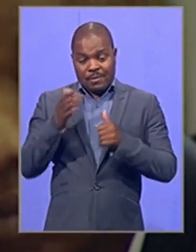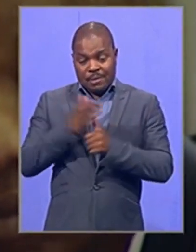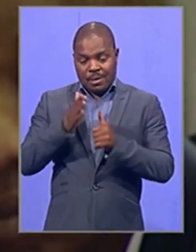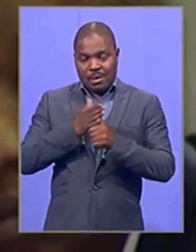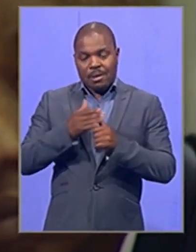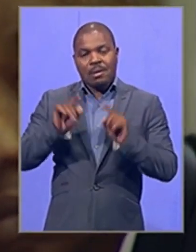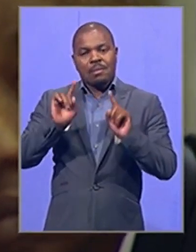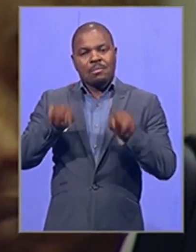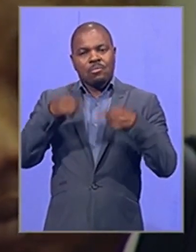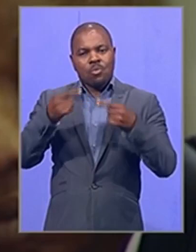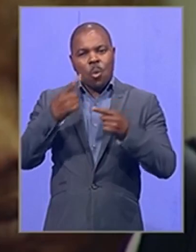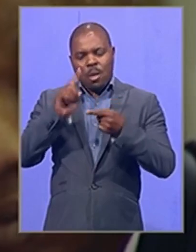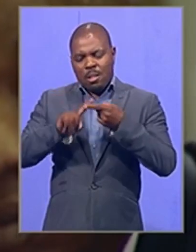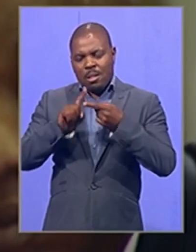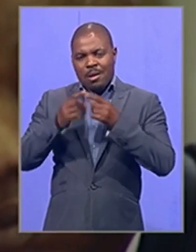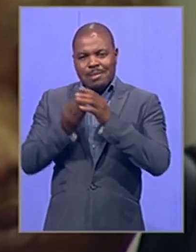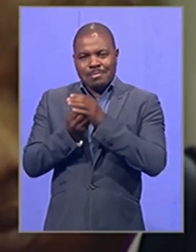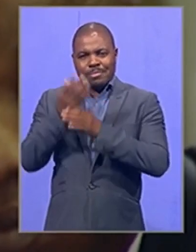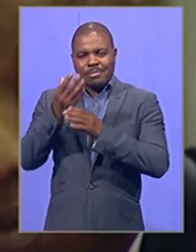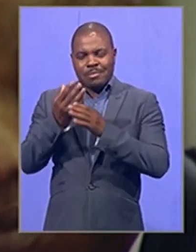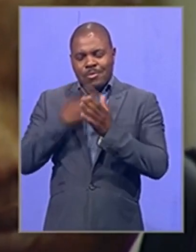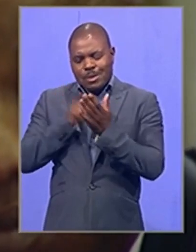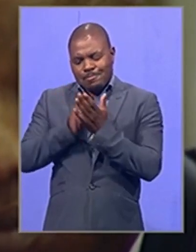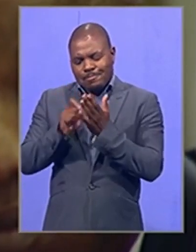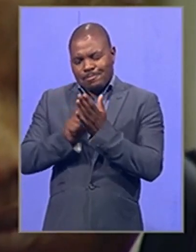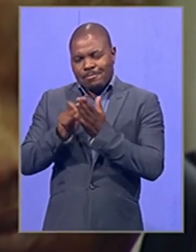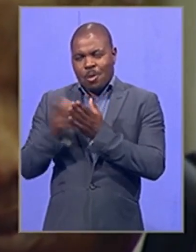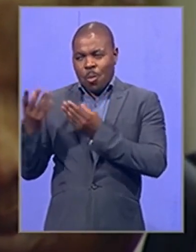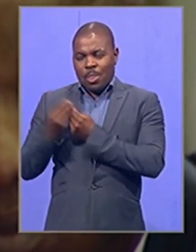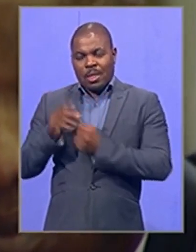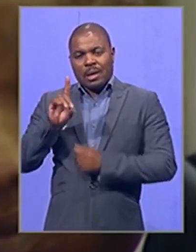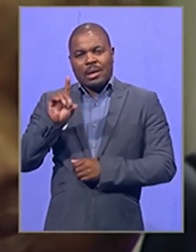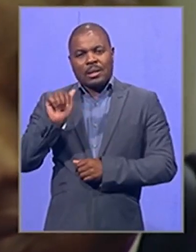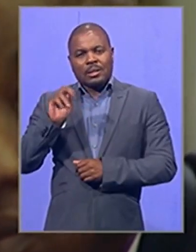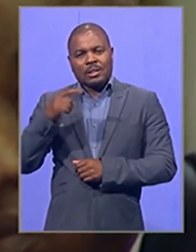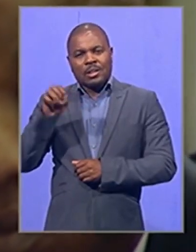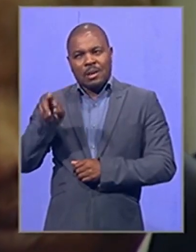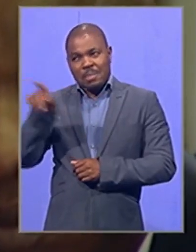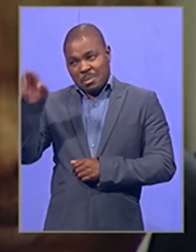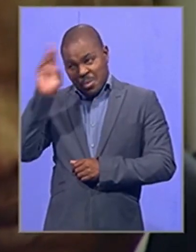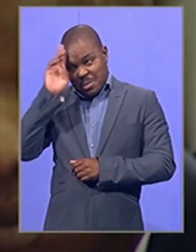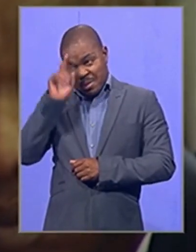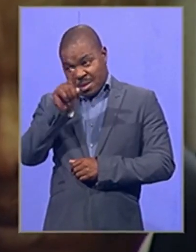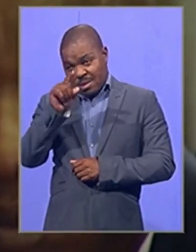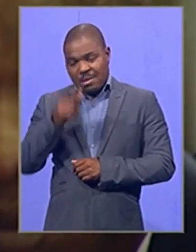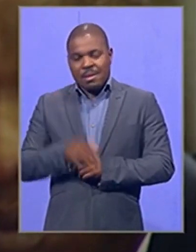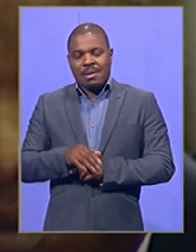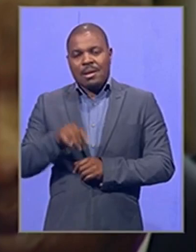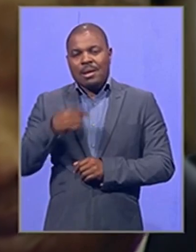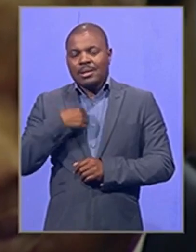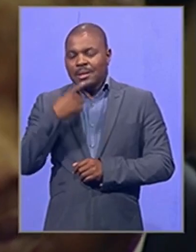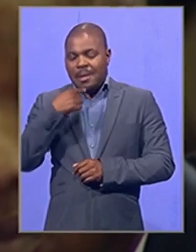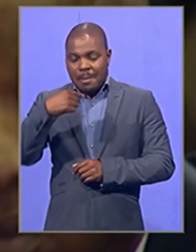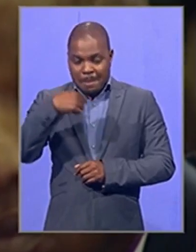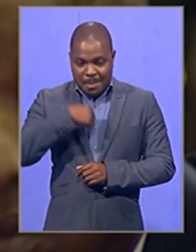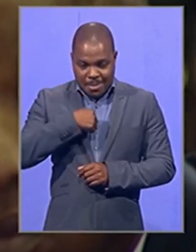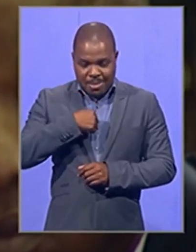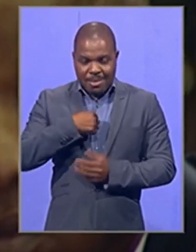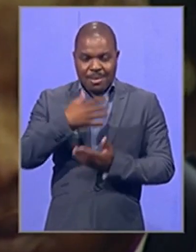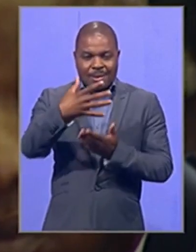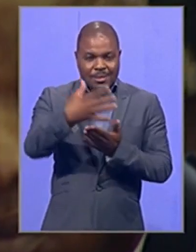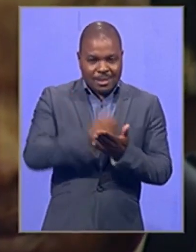enye ingoma sibhala elinye verse no Danger mhlo nizolukhumbula mayithi mi